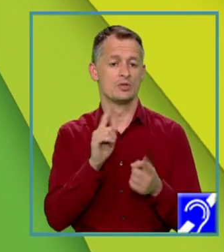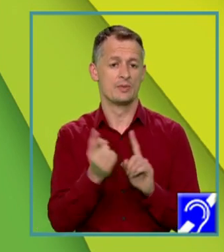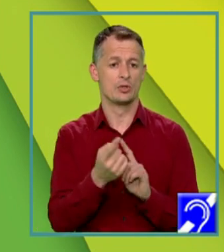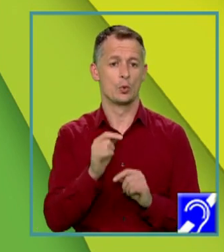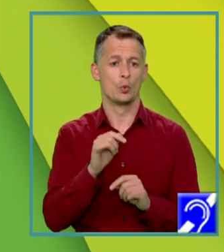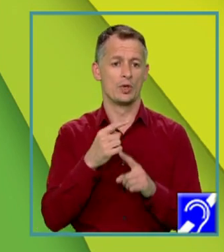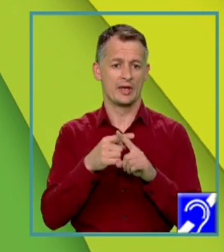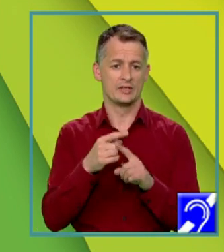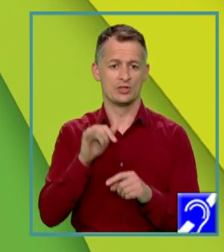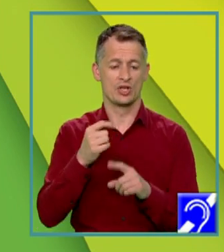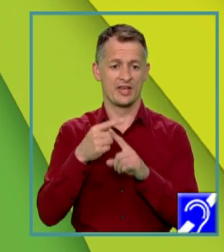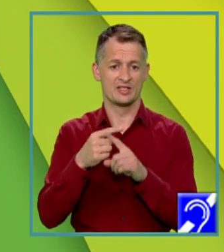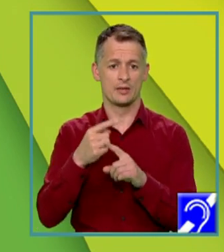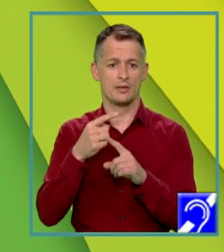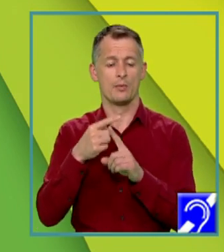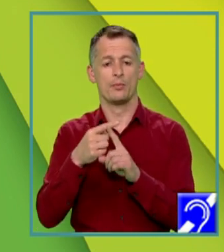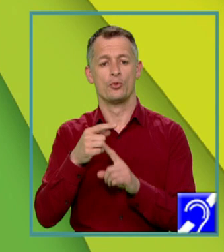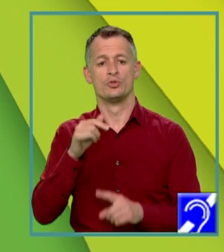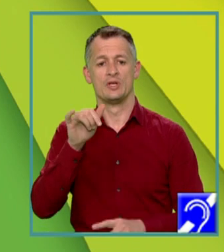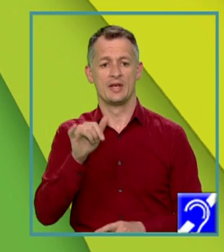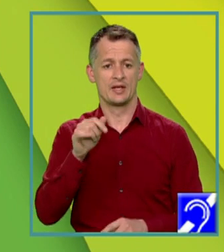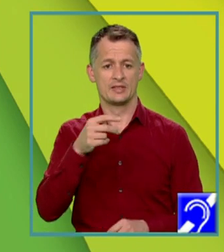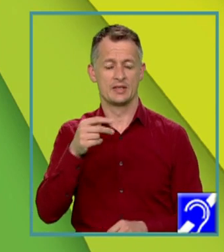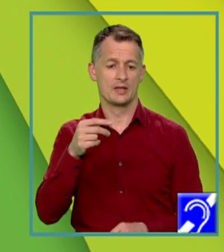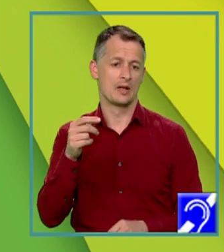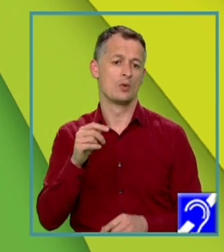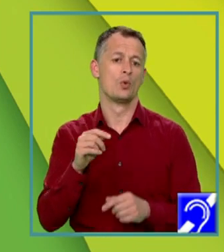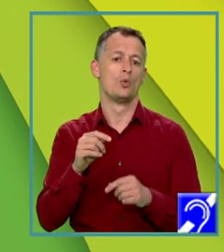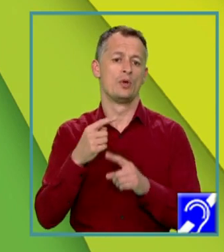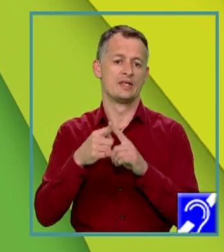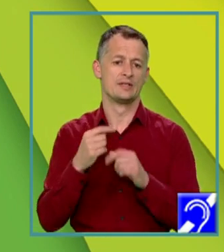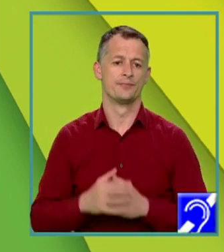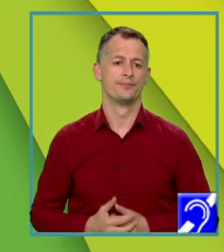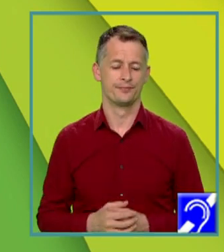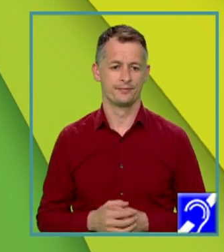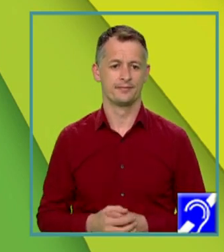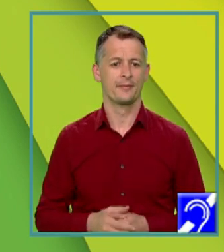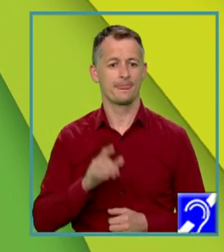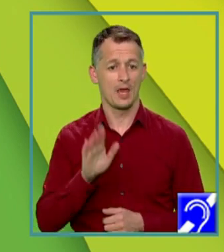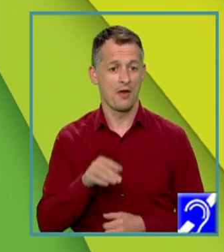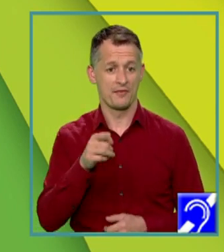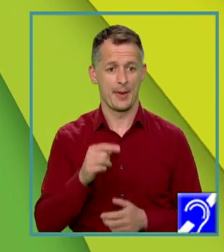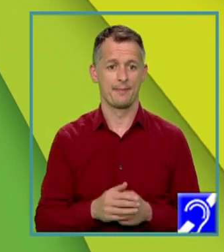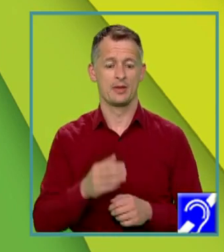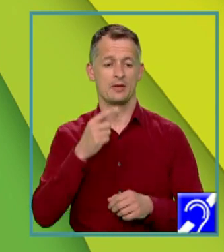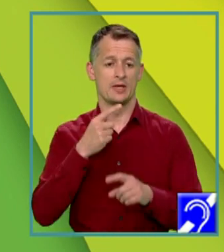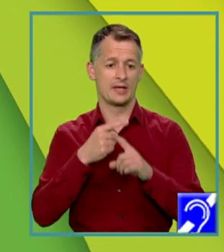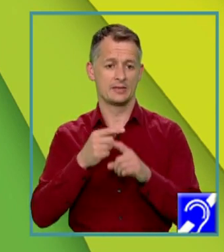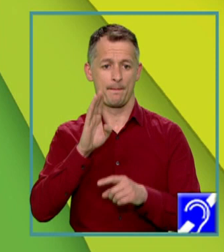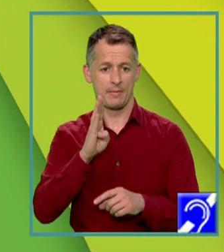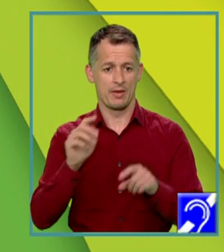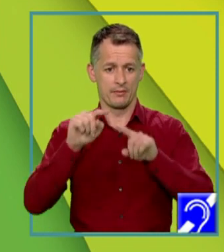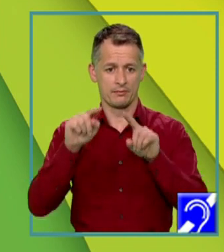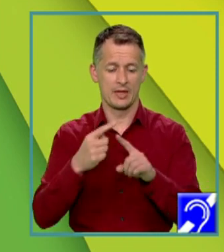vedeai respectiv b d x plus y avem x d x minus y de Dădeai